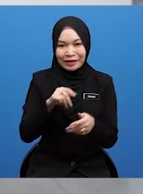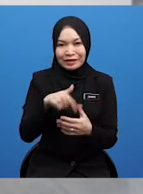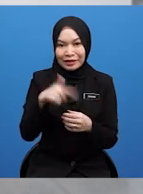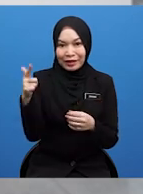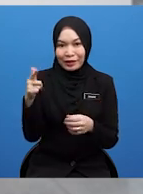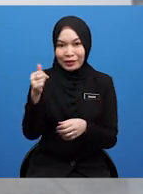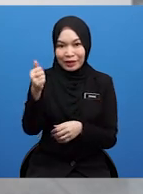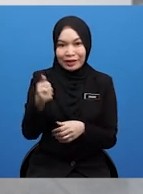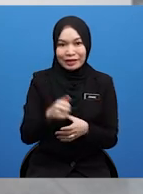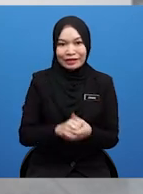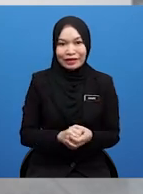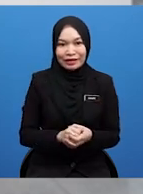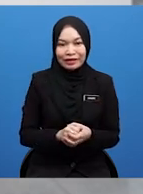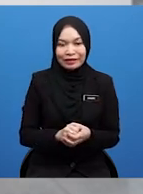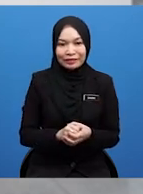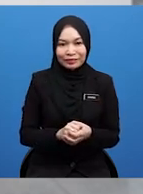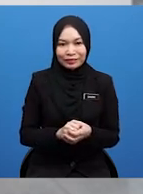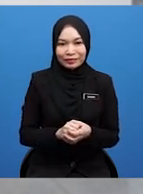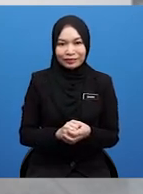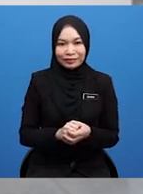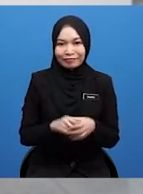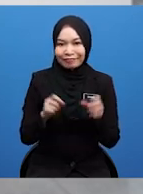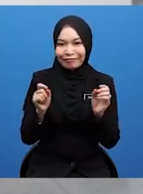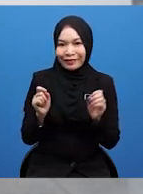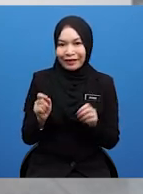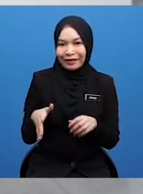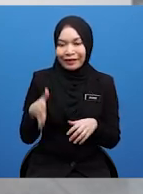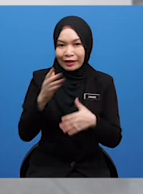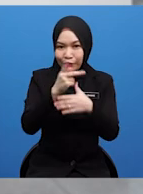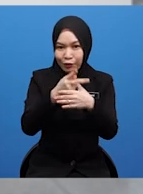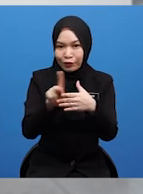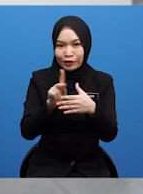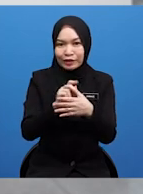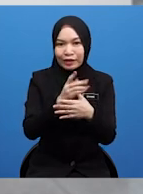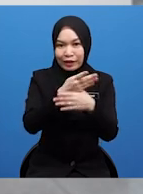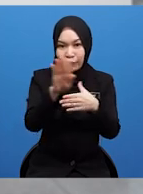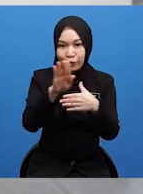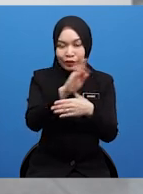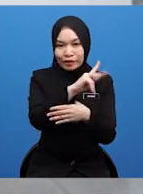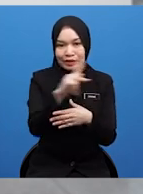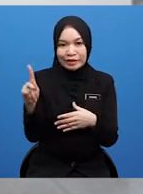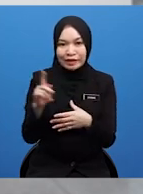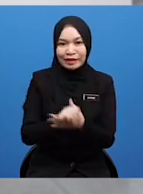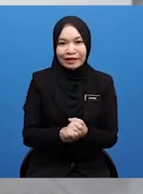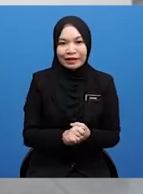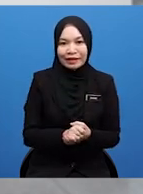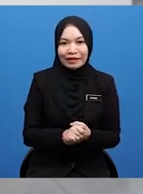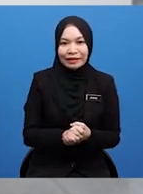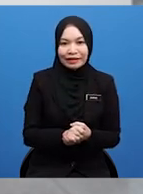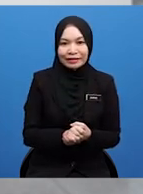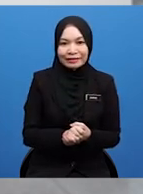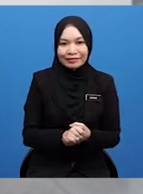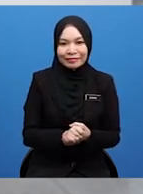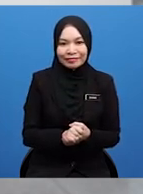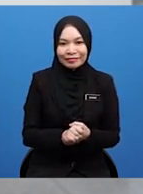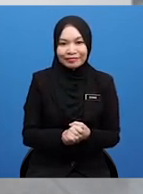yauatcha pengacara hilangkan passes by ini kursi Kai tips juga ilmu kepada anda jangan lupa untuk ingat dalam hati semakin